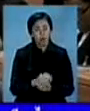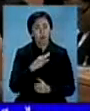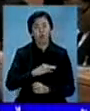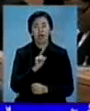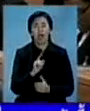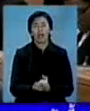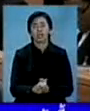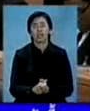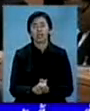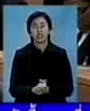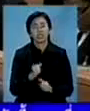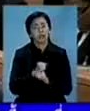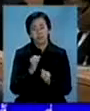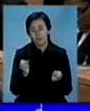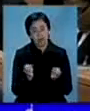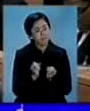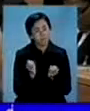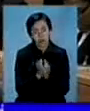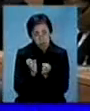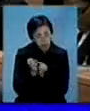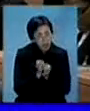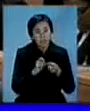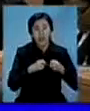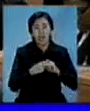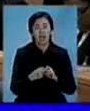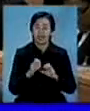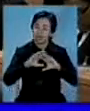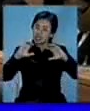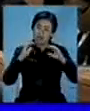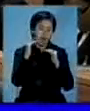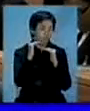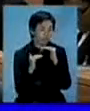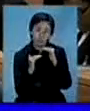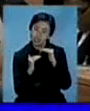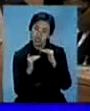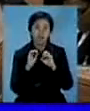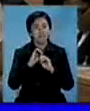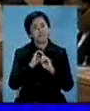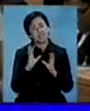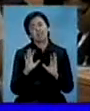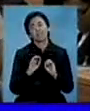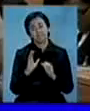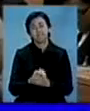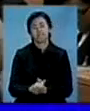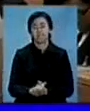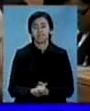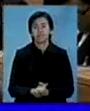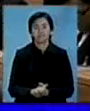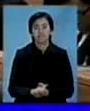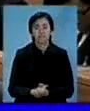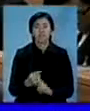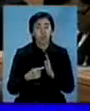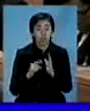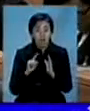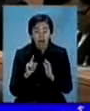คือผู้ก่อความไม่สงบรัฐบาลนี้สองมาตรฐานยังเห็นได้ชัดโดยเฉพาะอย่างยิ่